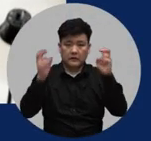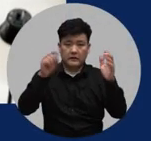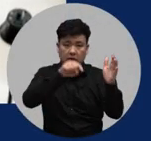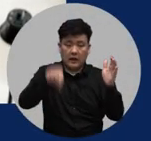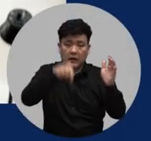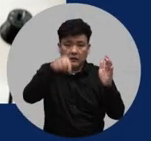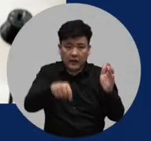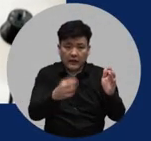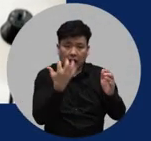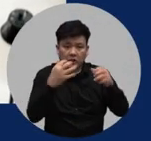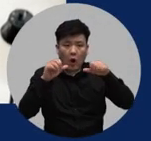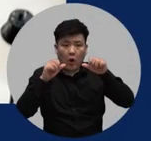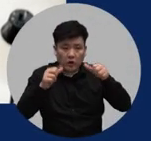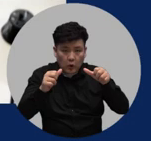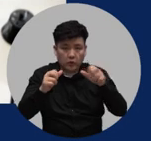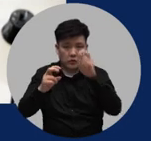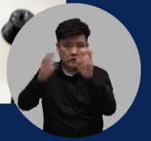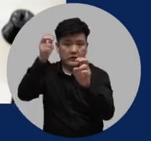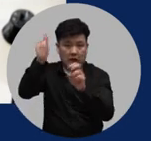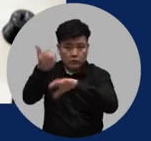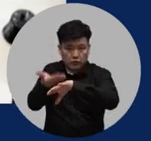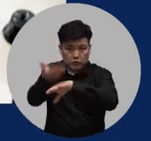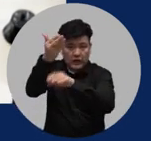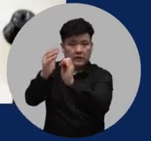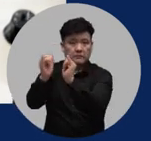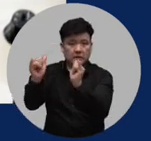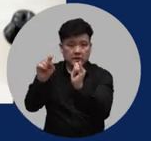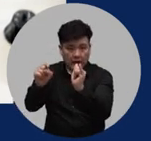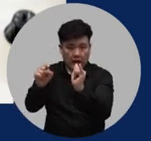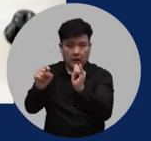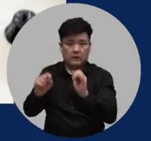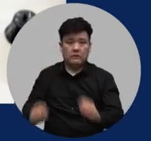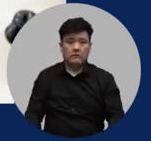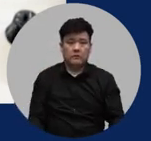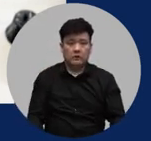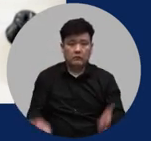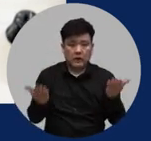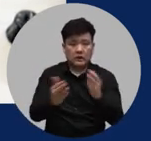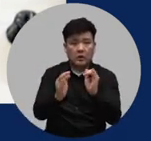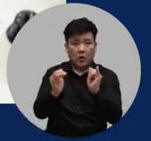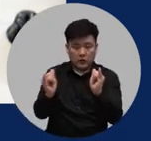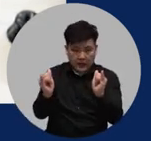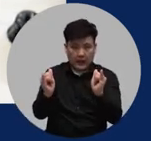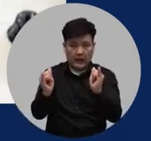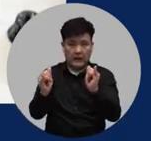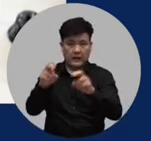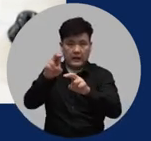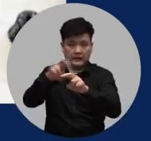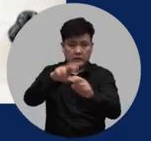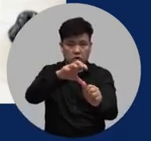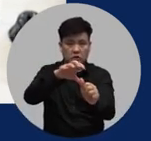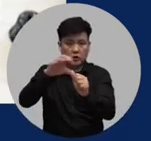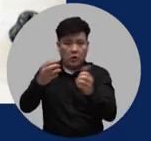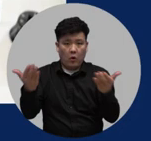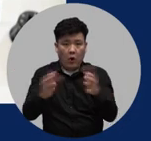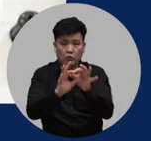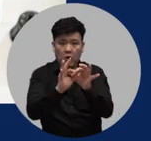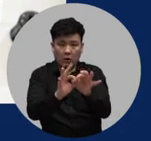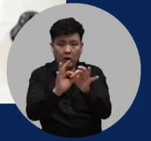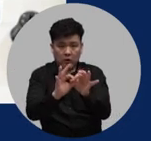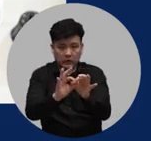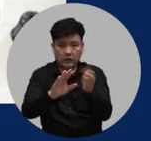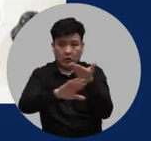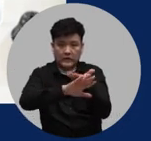직장 내 성희롱이란 사업주, 상급자 또는 근로자가 직장 내 지위를 이용하거나 업무와